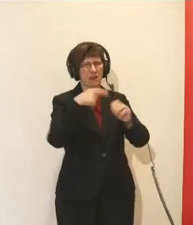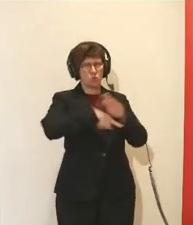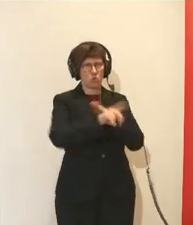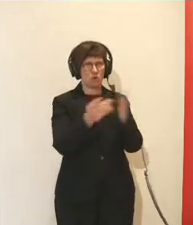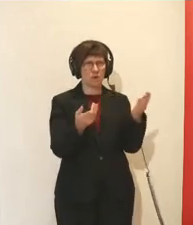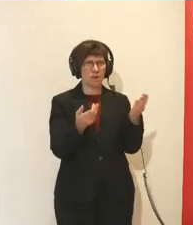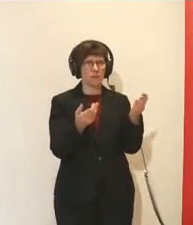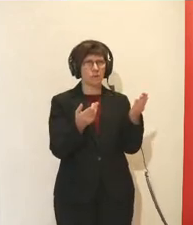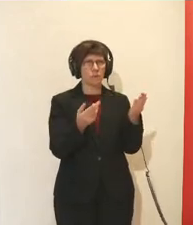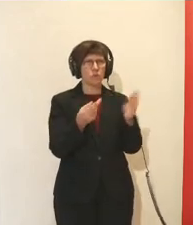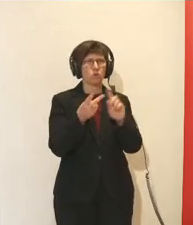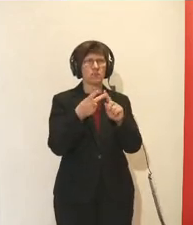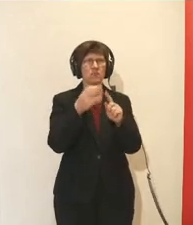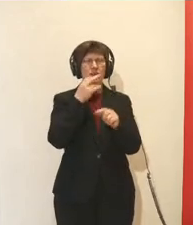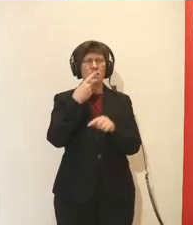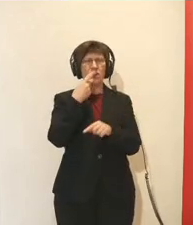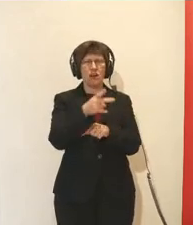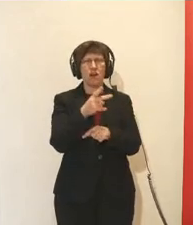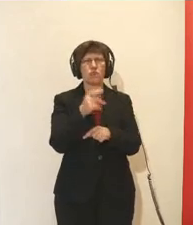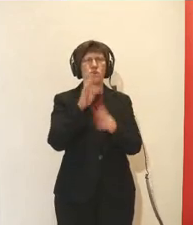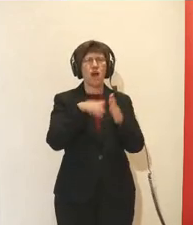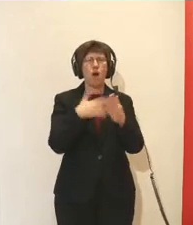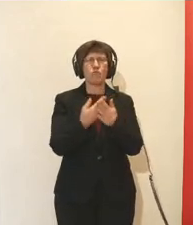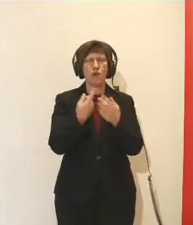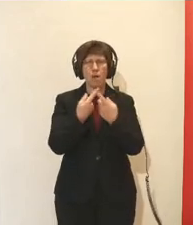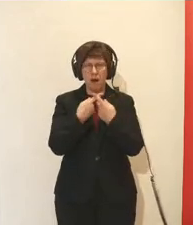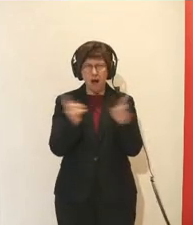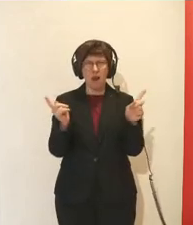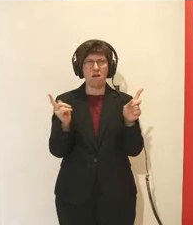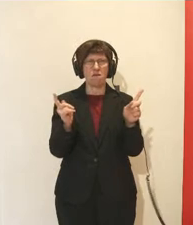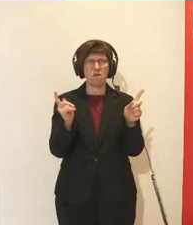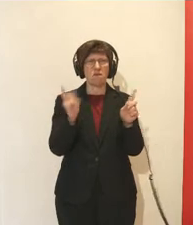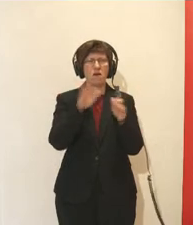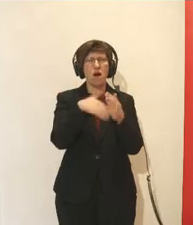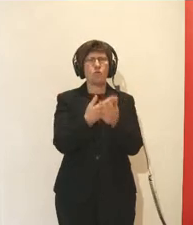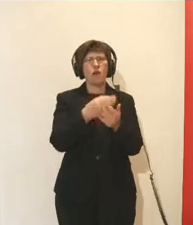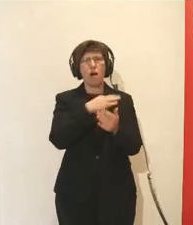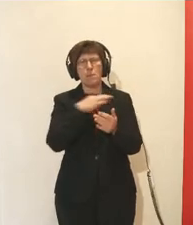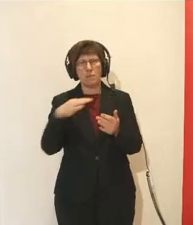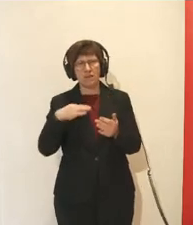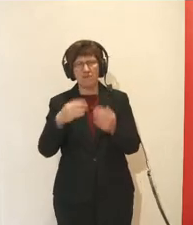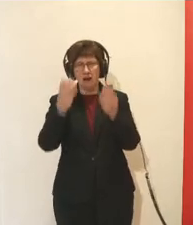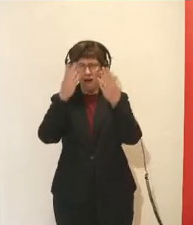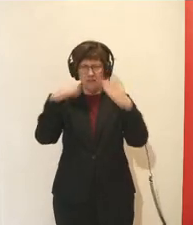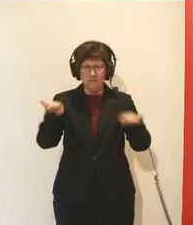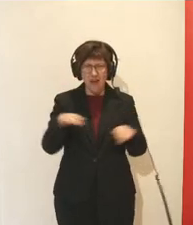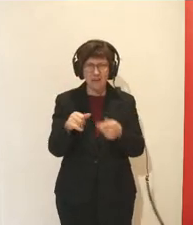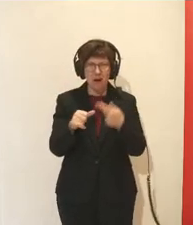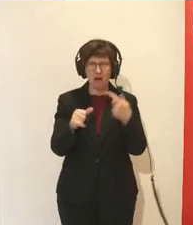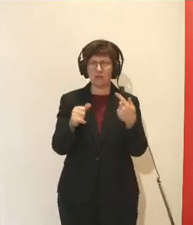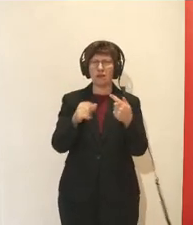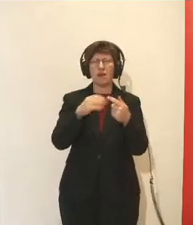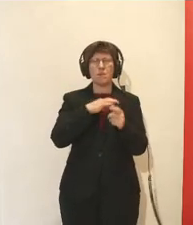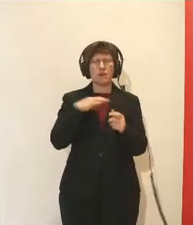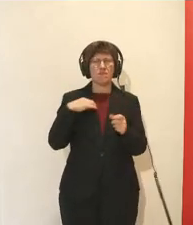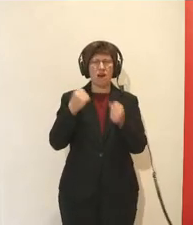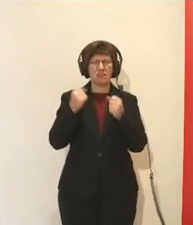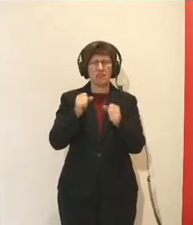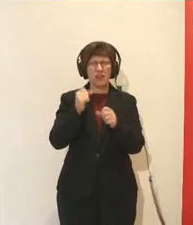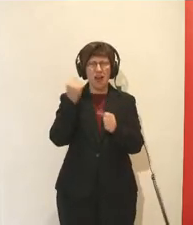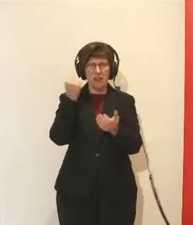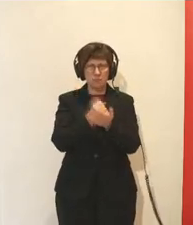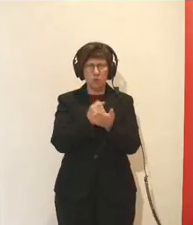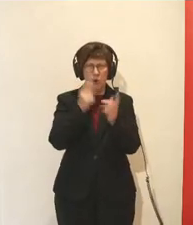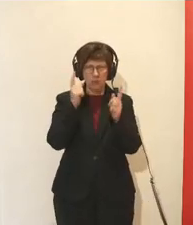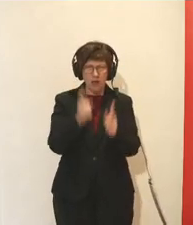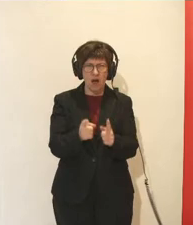andere frage zu beantworten ist ist eine aufgabe von allen das ist eine aufgabe im privaten am weihnachtstisch ist eine aufgabe der sicherheitsbehörden ist es aber auch eine